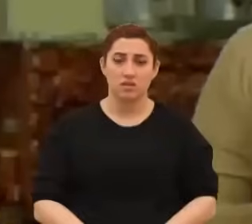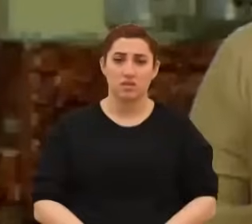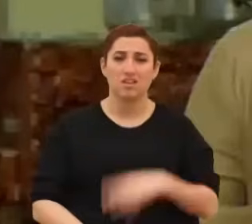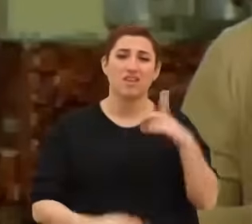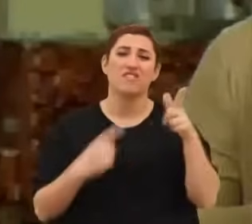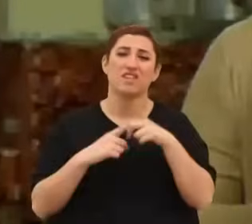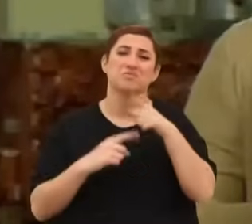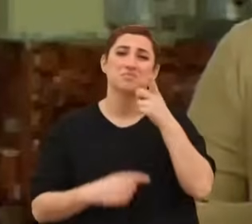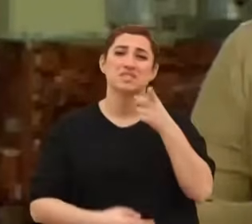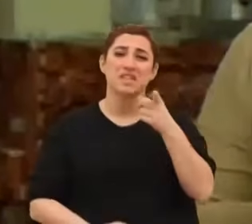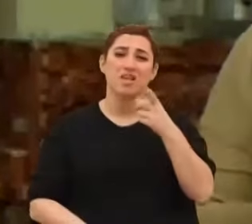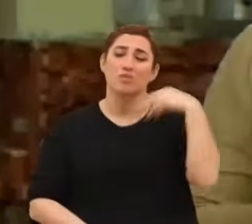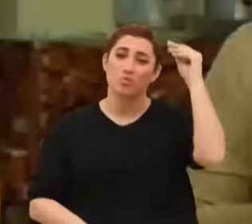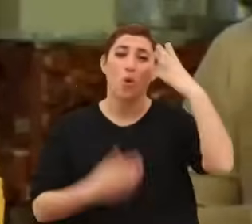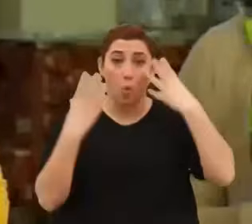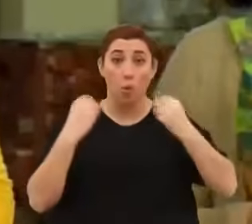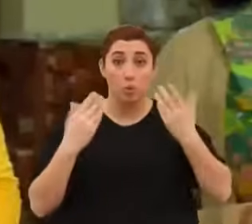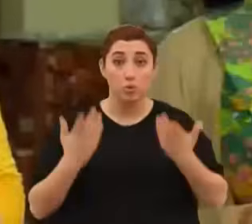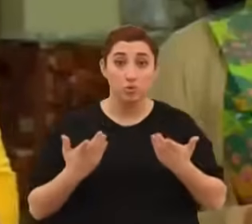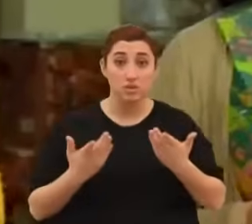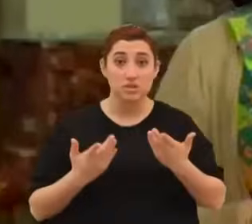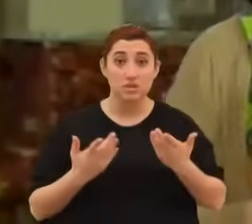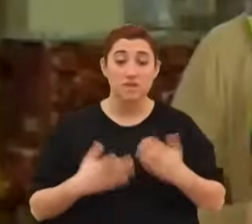Ya Fehmiciğim sen muhtar olursan